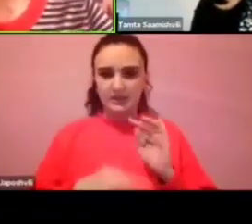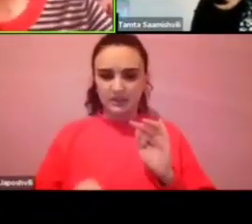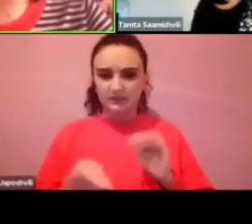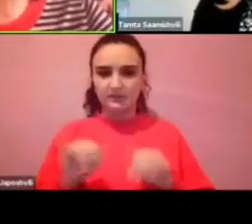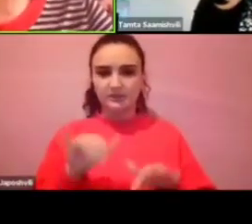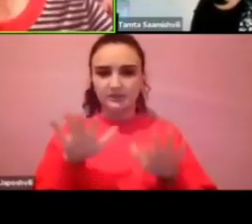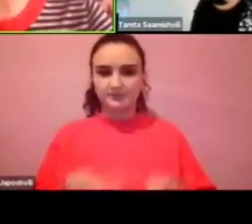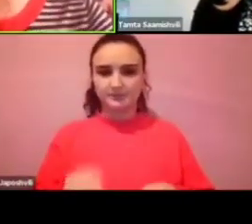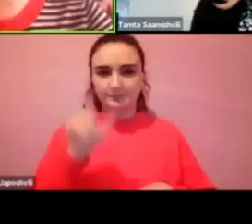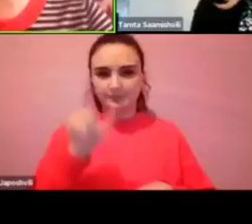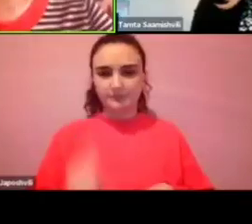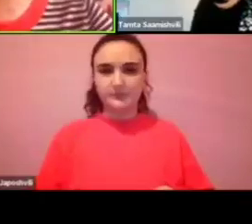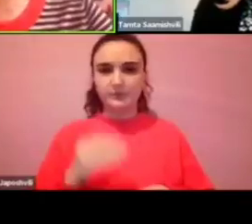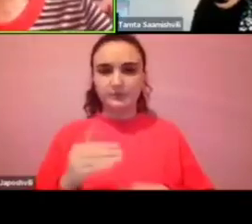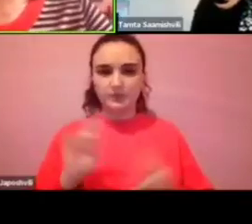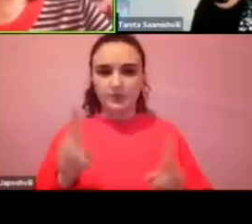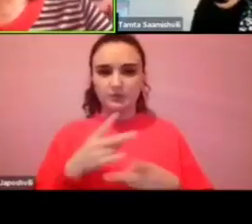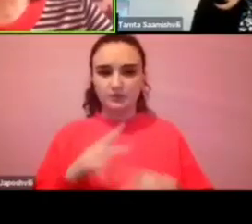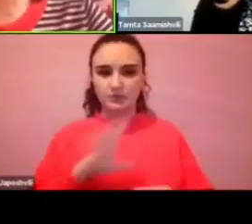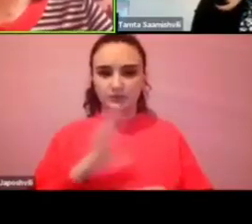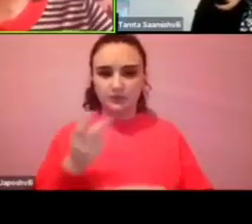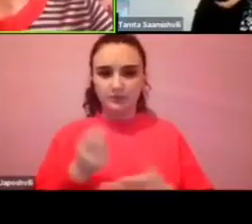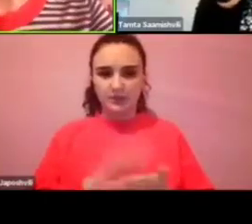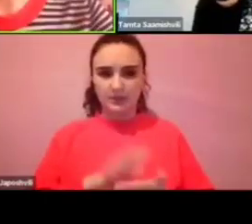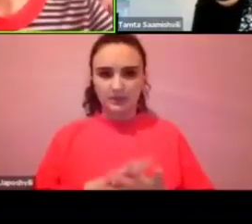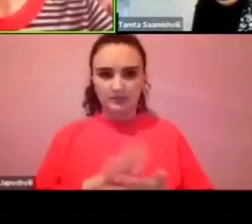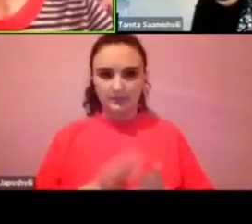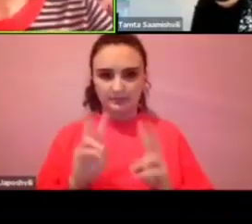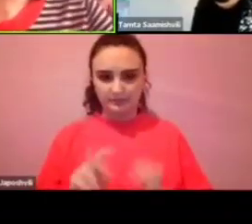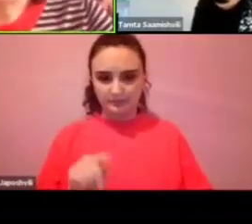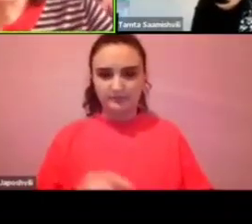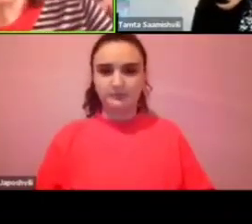სადაც ფიზიოლოგიურად არ უნდა იყვნენ ბაქტერიები.